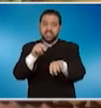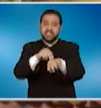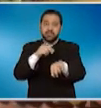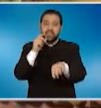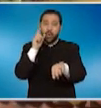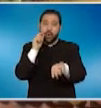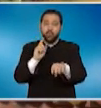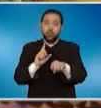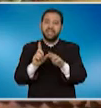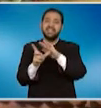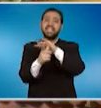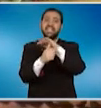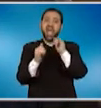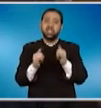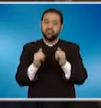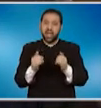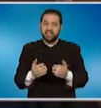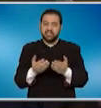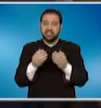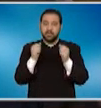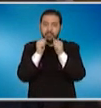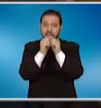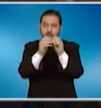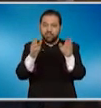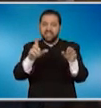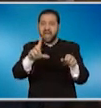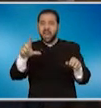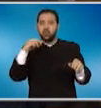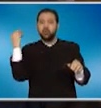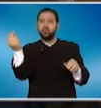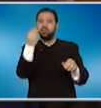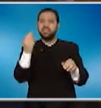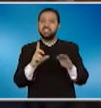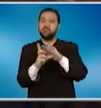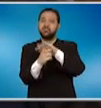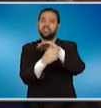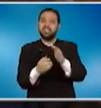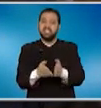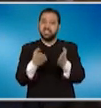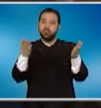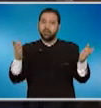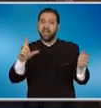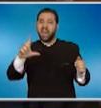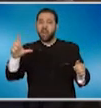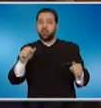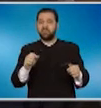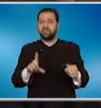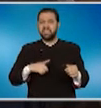din ceea ce se oferă, adică din revelație. Este exact ca și o relație între doi